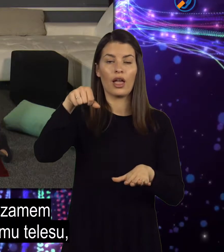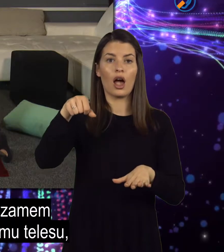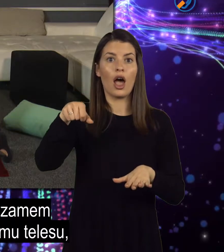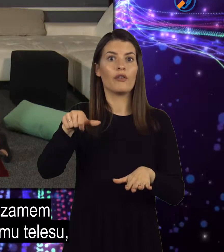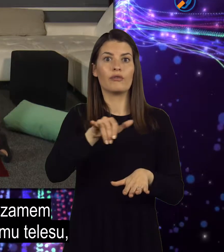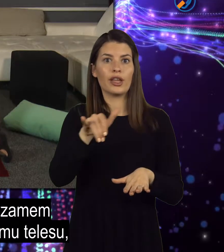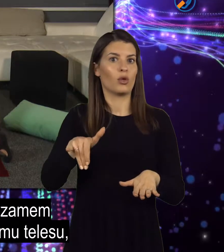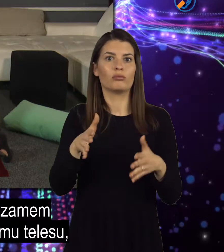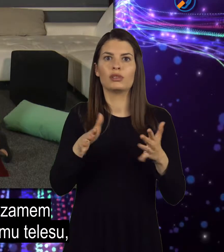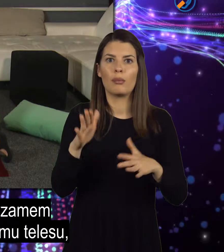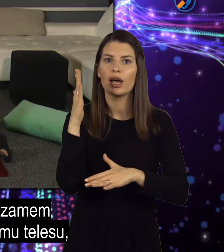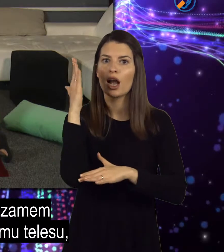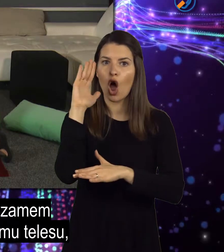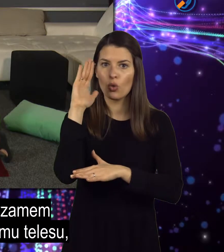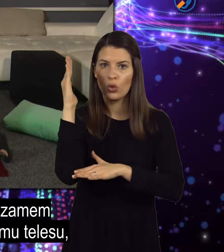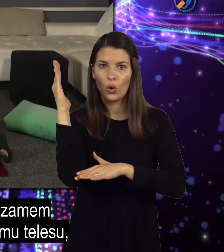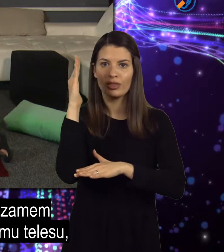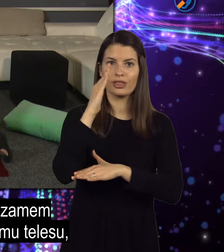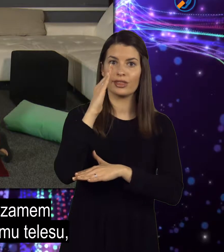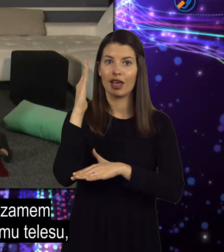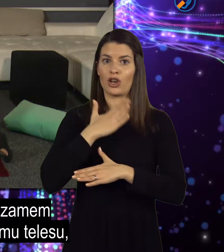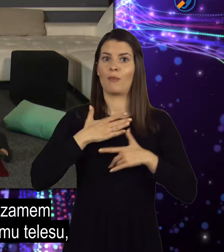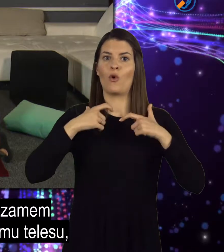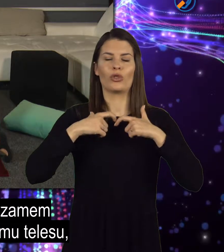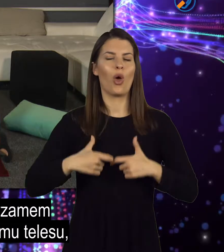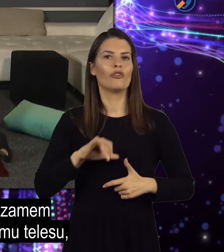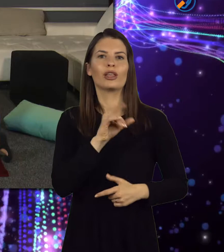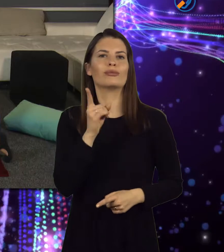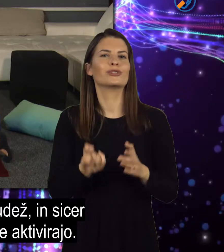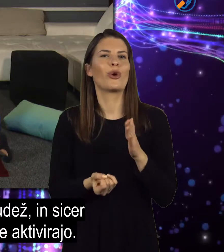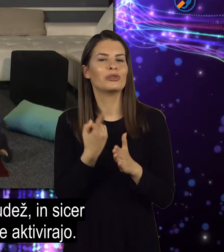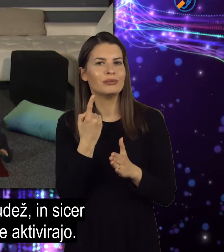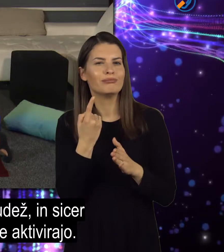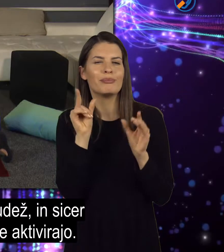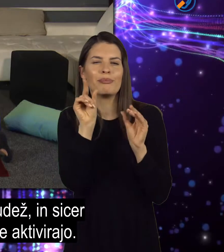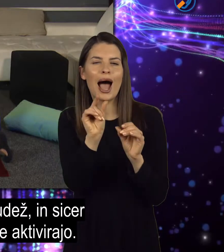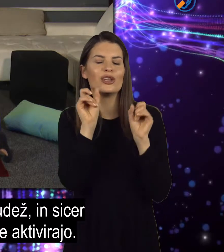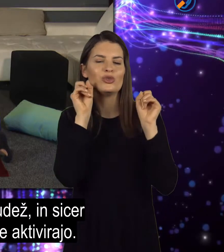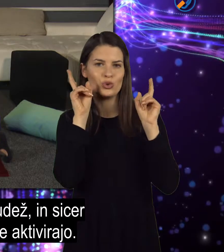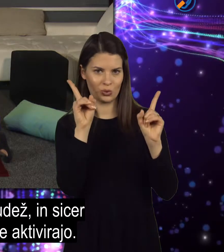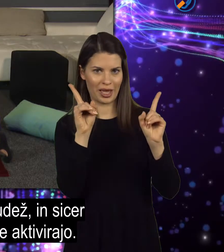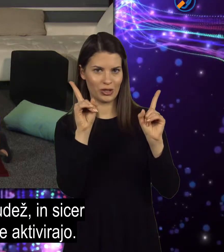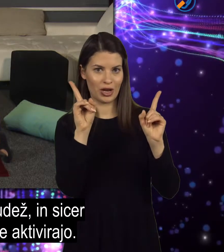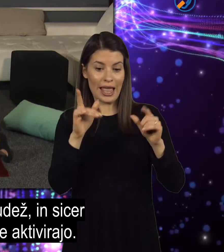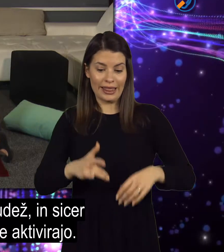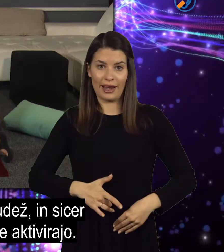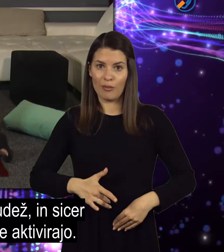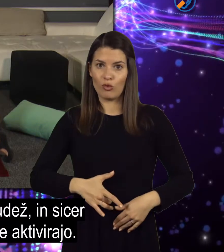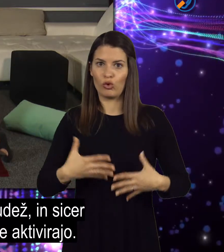Vsakič, ko odvzamem ravnotežje svojemu telesu, se zgodi en mali čudež. In